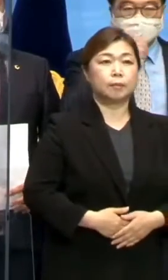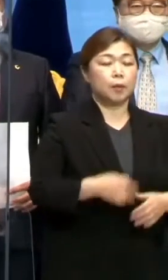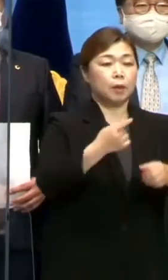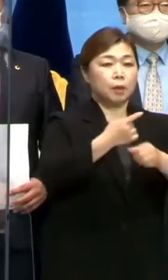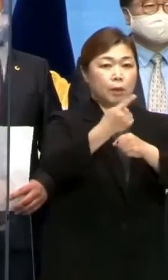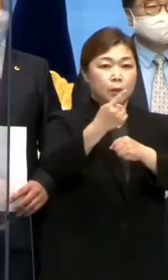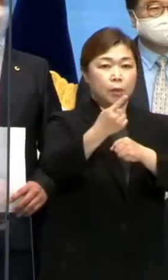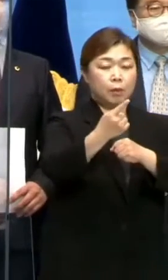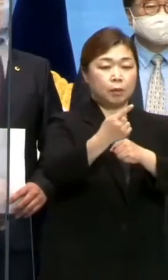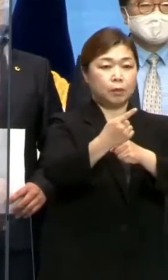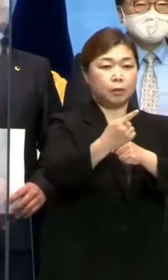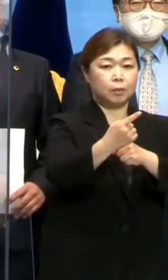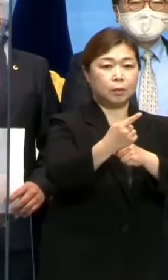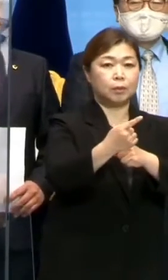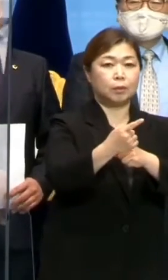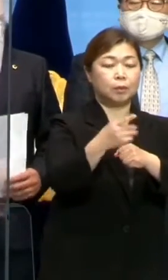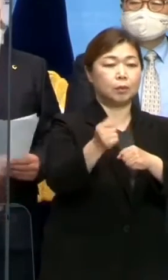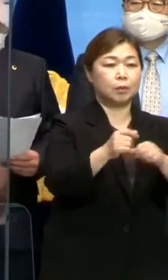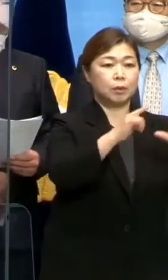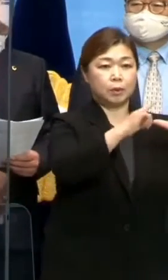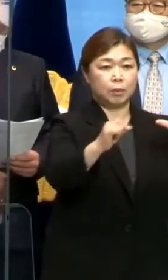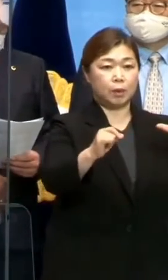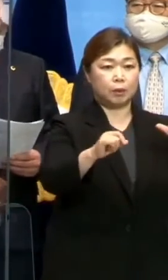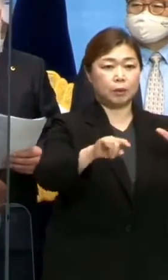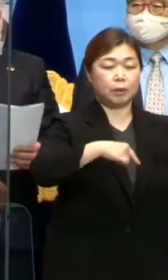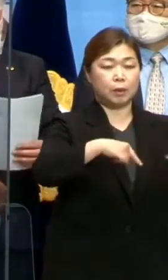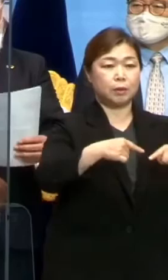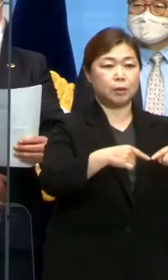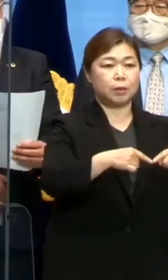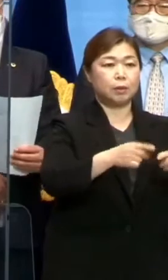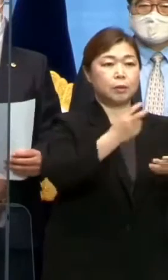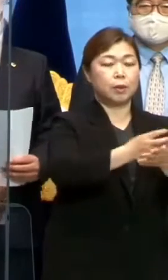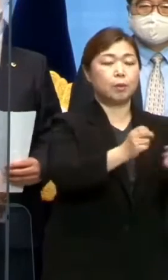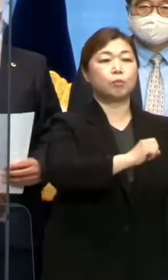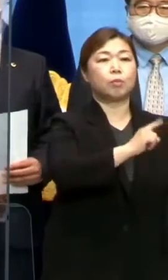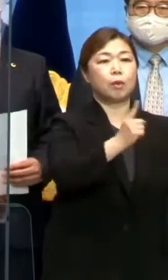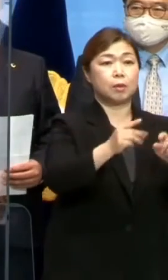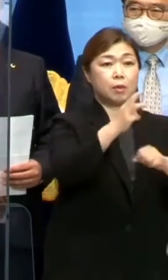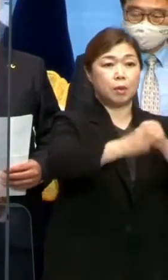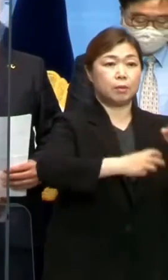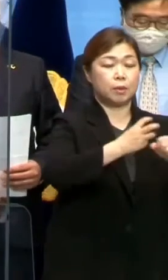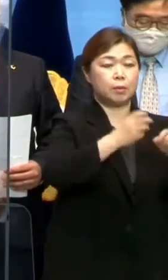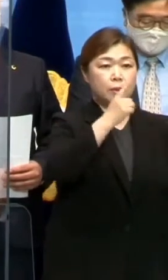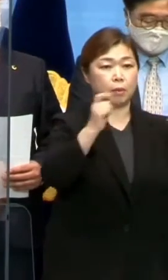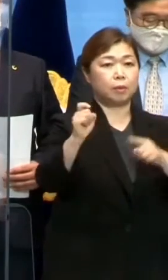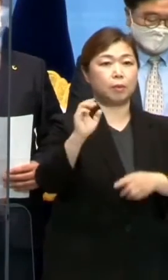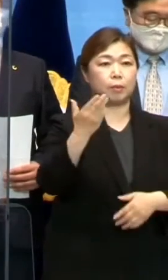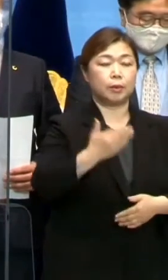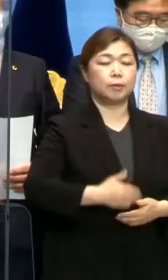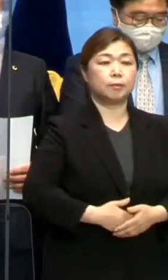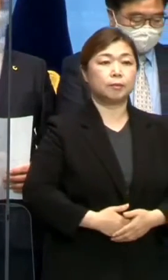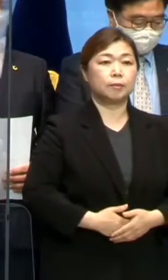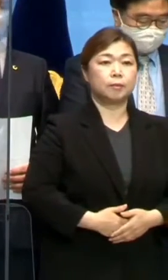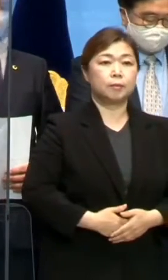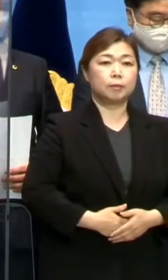내년으로 어 지방자치제가 부활된 지 30년 을 맡고 있습니다